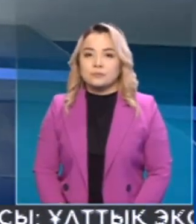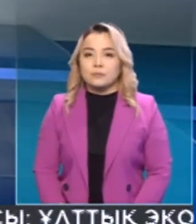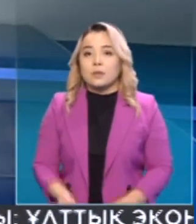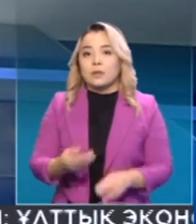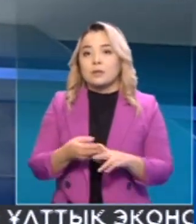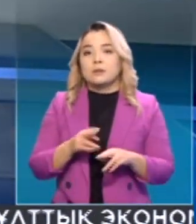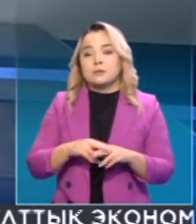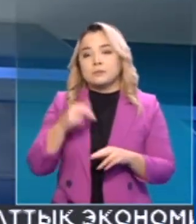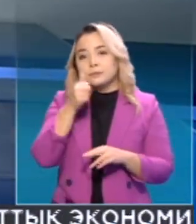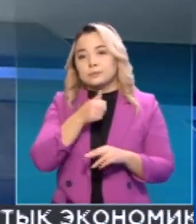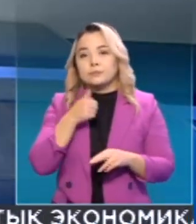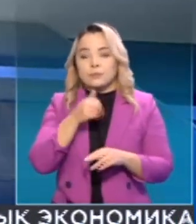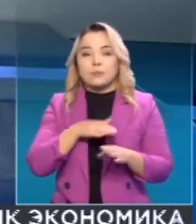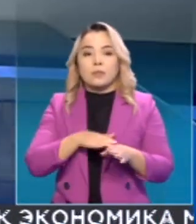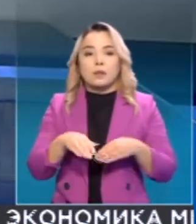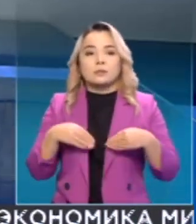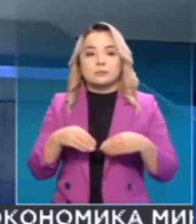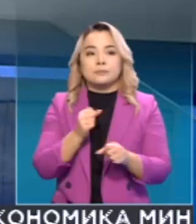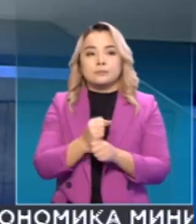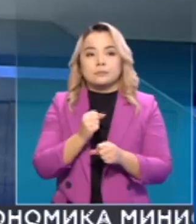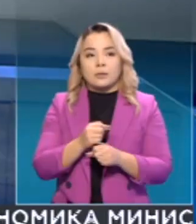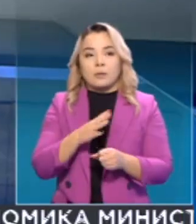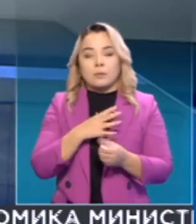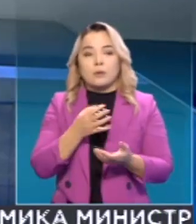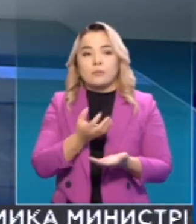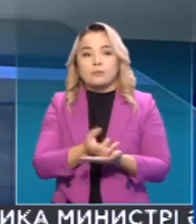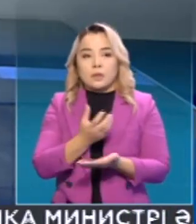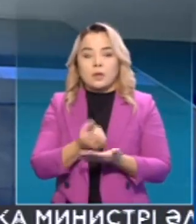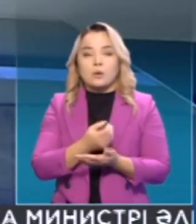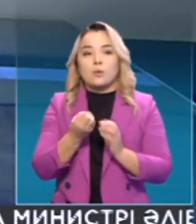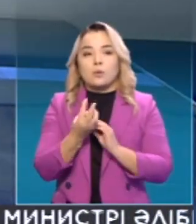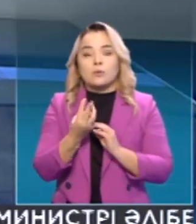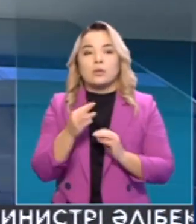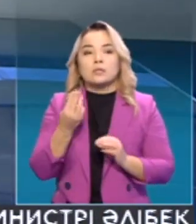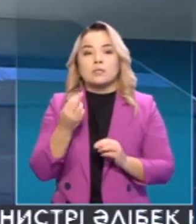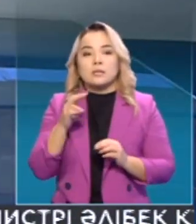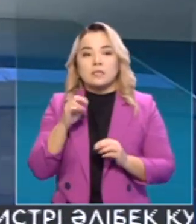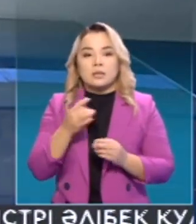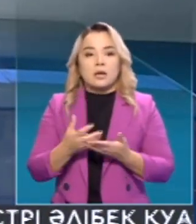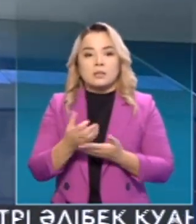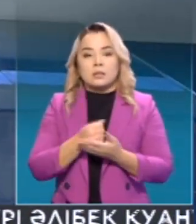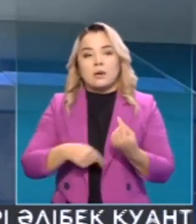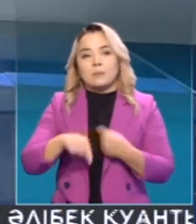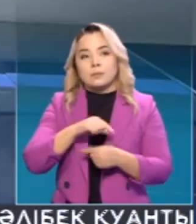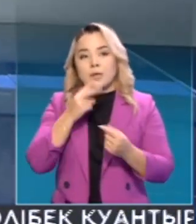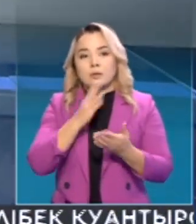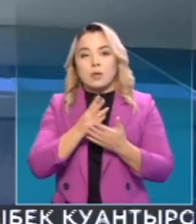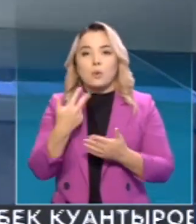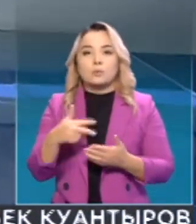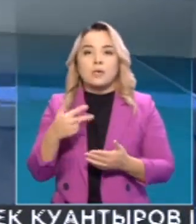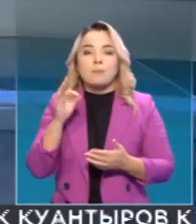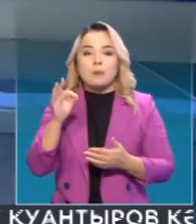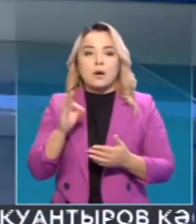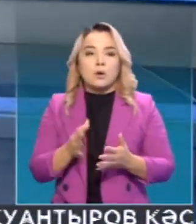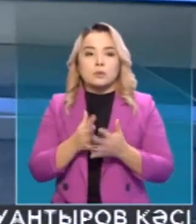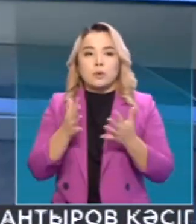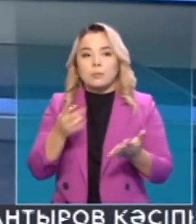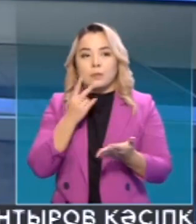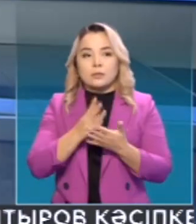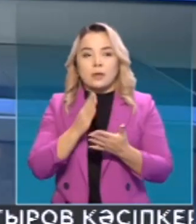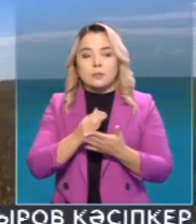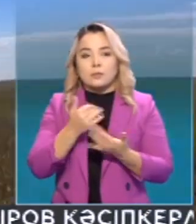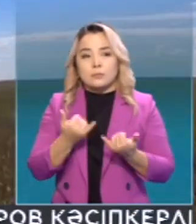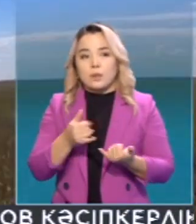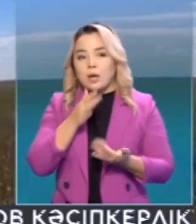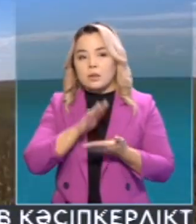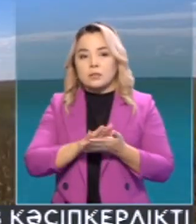Жалғастырайық. Биыл егін бітік шықты. Орташа түсім гектарына 13 центнер көлемінде айналды. Бұл былтырғыдан 30%-ға көп. Қазірдің өзінде